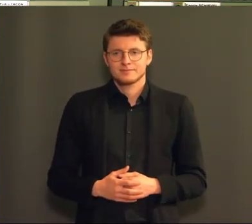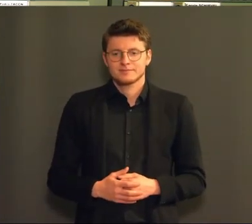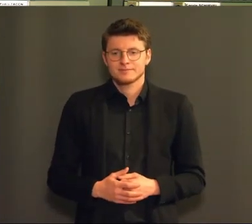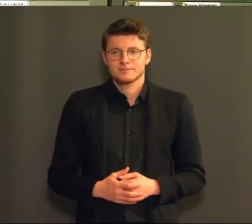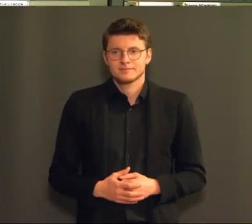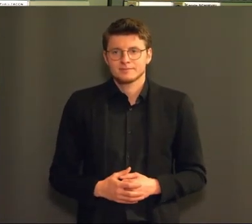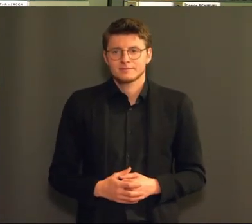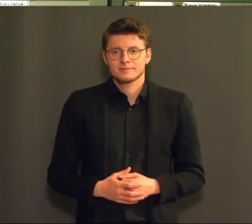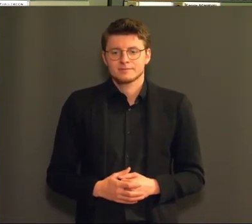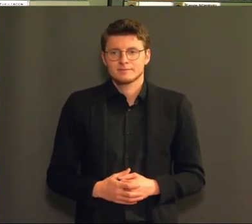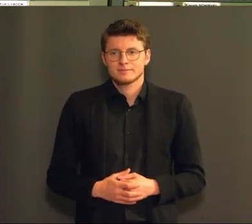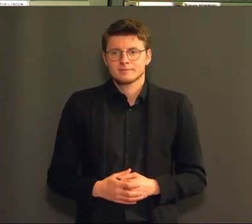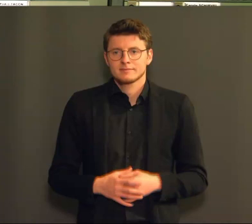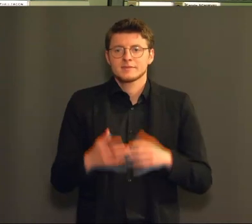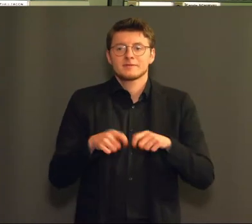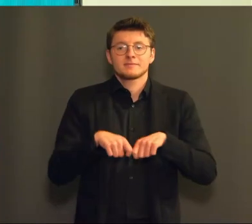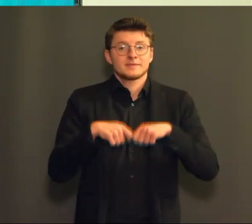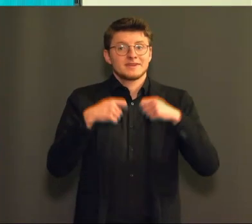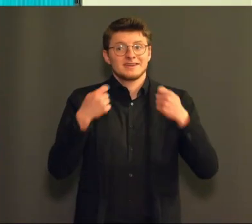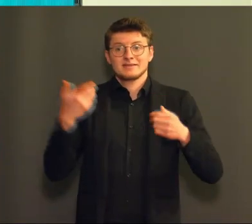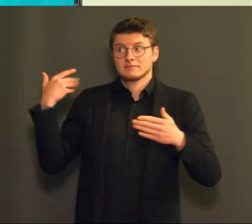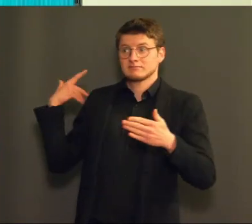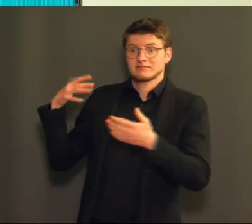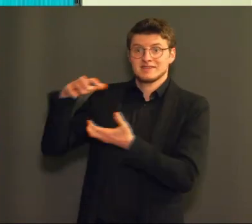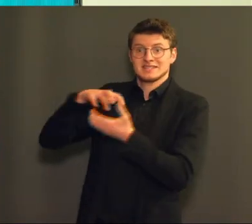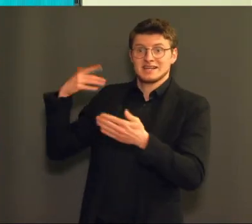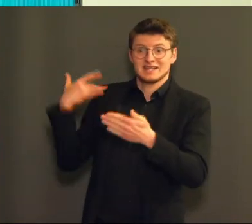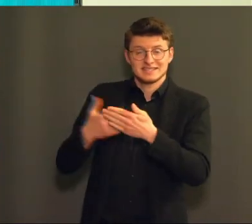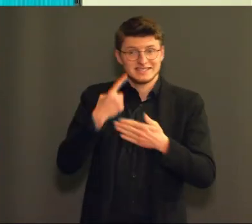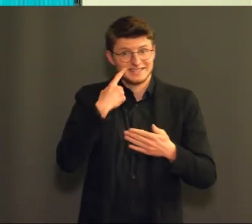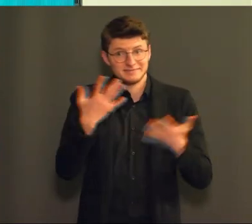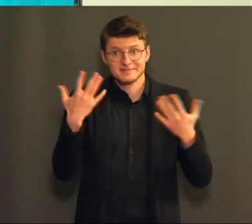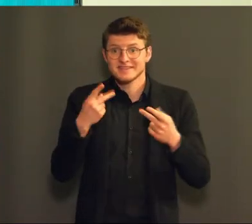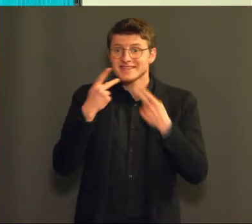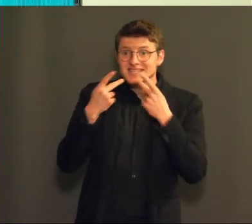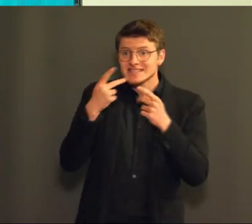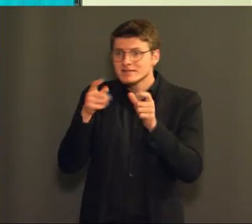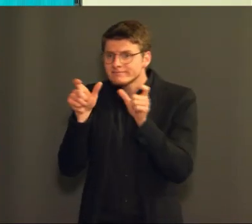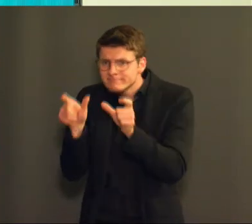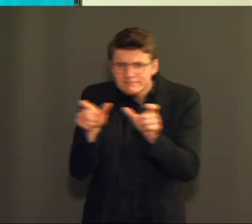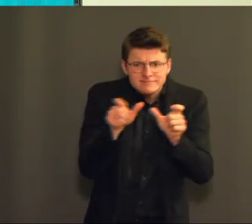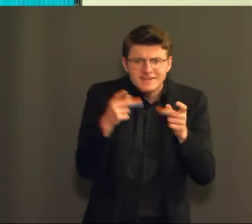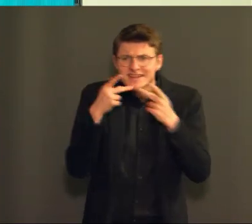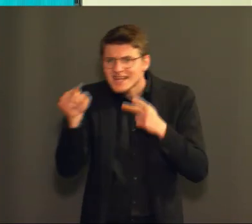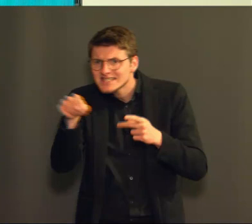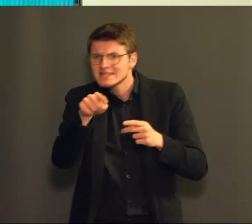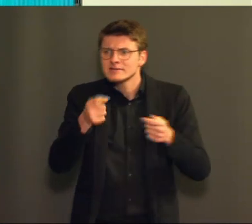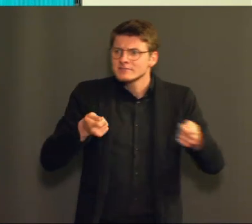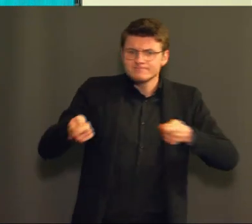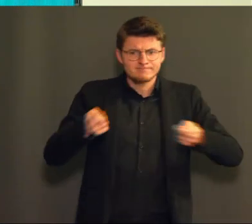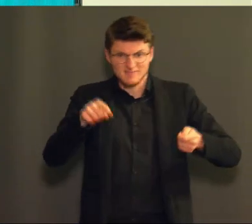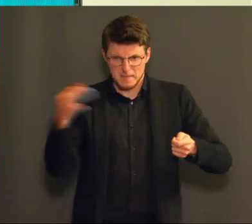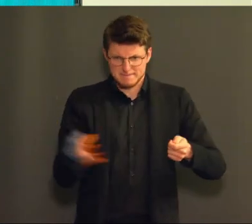Sinds het begin van de crisis is het duidelijk dat testing een cruciale schakel is binnen het beheer van de epidemie.